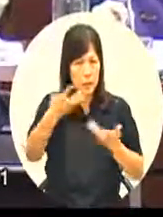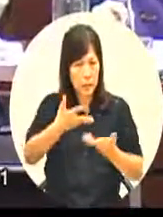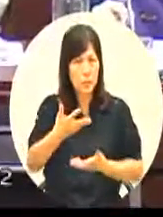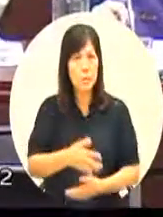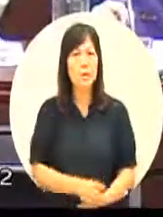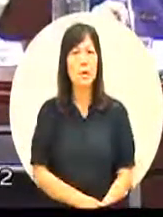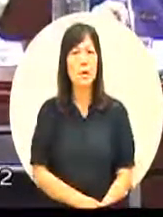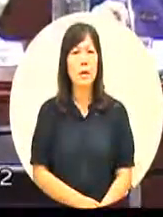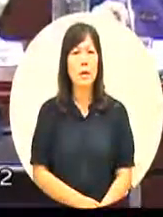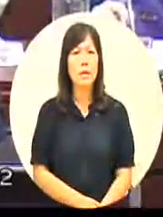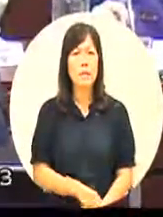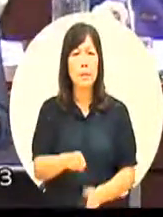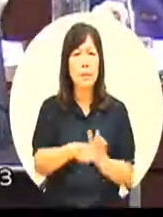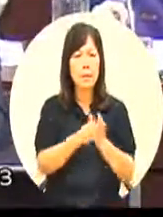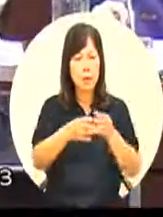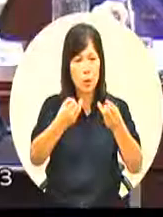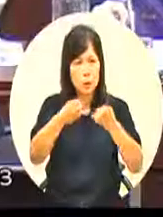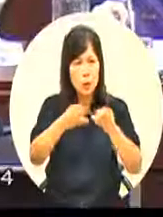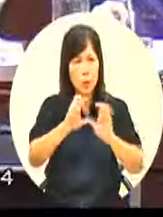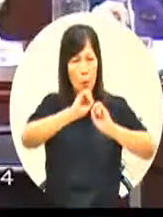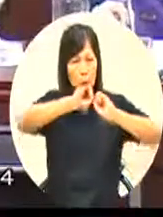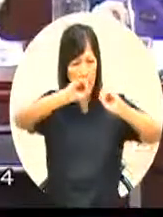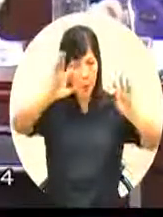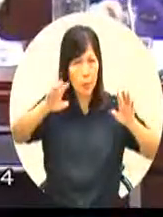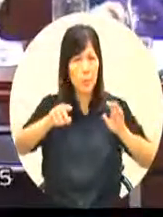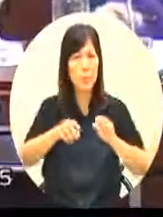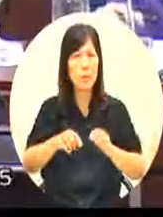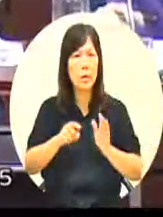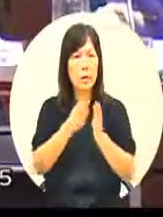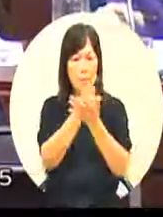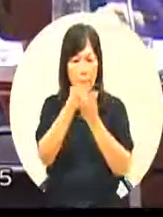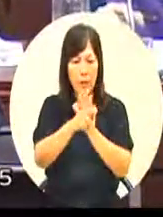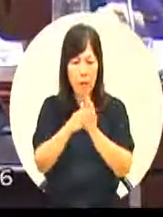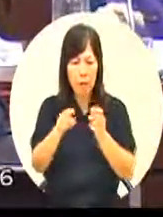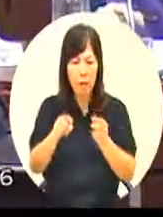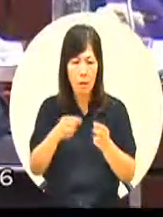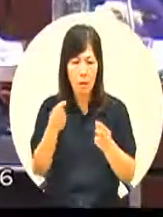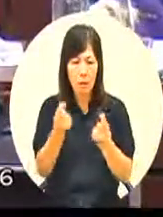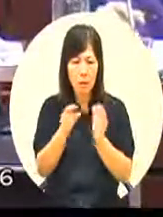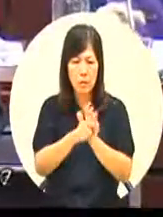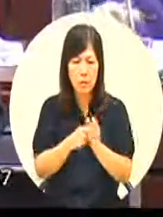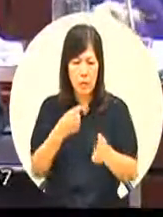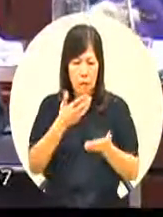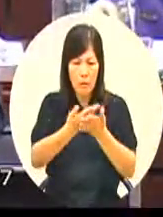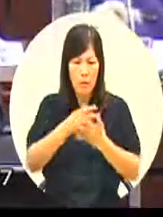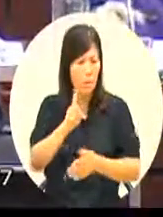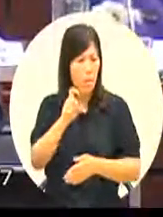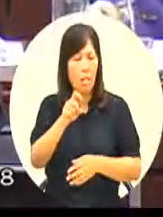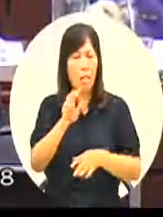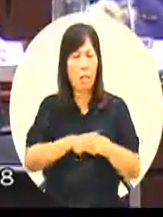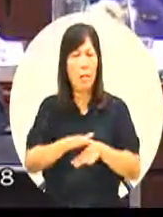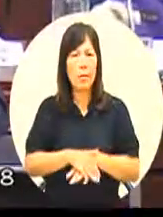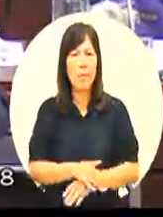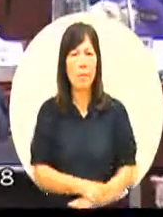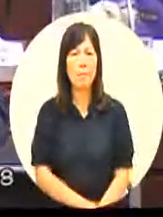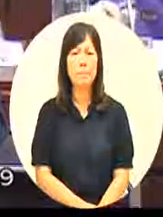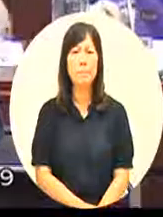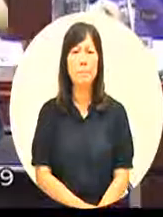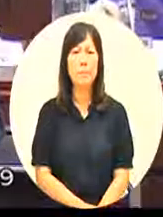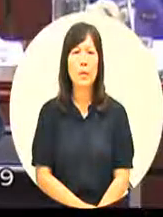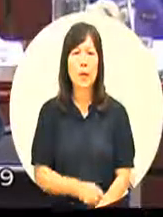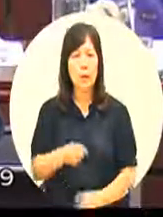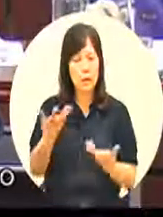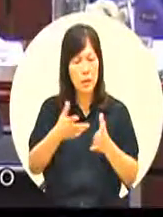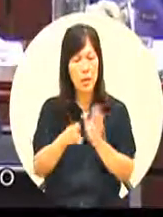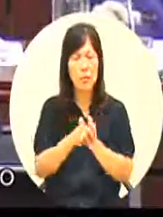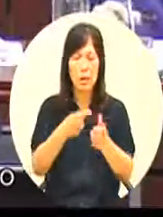亲子天下的这个成果公布的时候呢，其实大家都觉得有点难以接受，真的很难以接受。其实同样的这个教